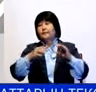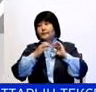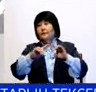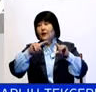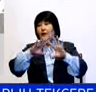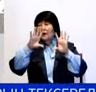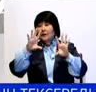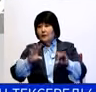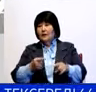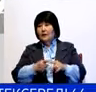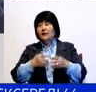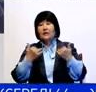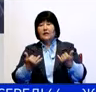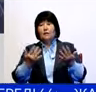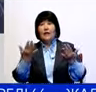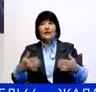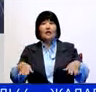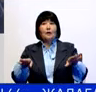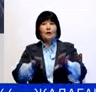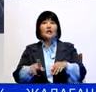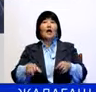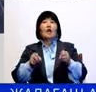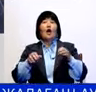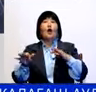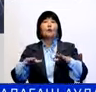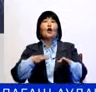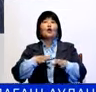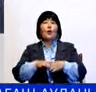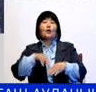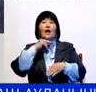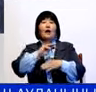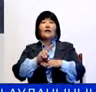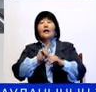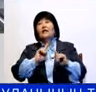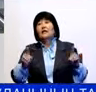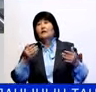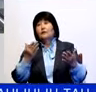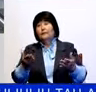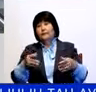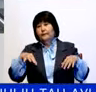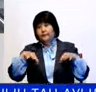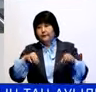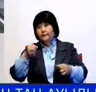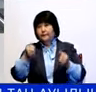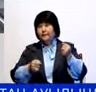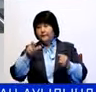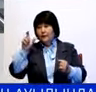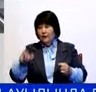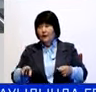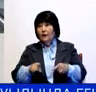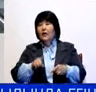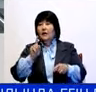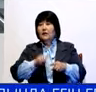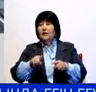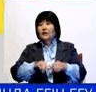техникалық сипаттамасы заман талабына сай және қауіпсіздік шаралары толық қарастырылған. Ерекшелігі сол, техниканы тізгіндеген жүргізуші